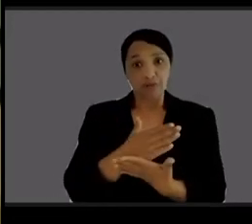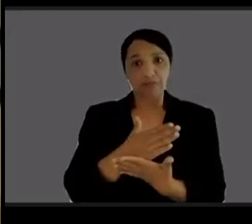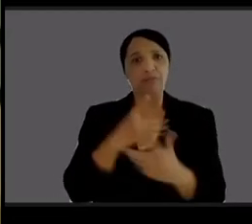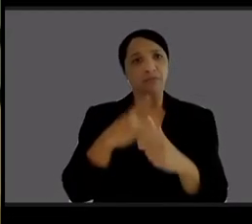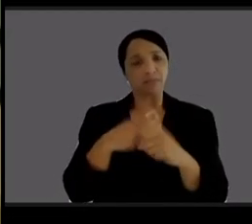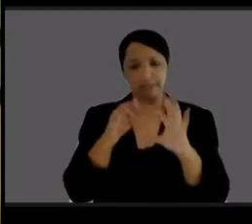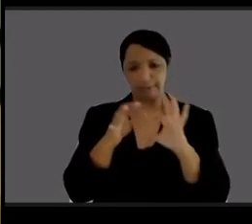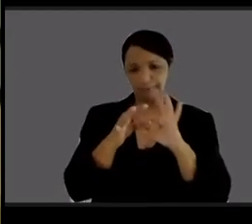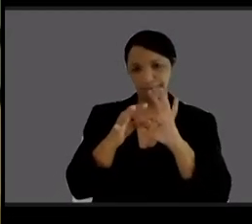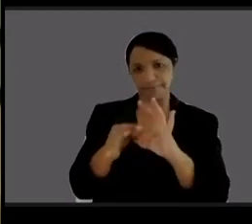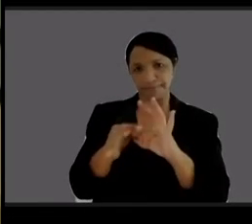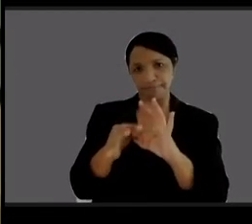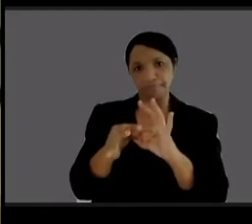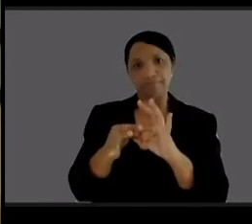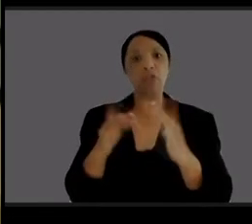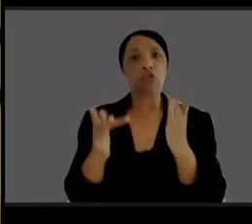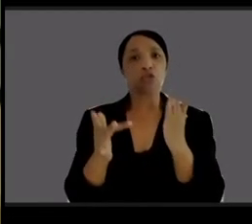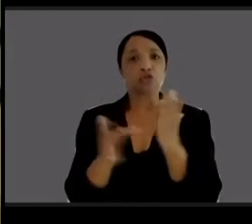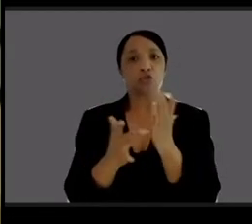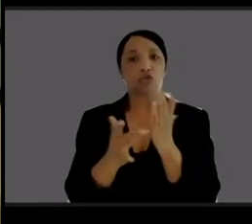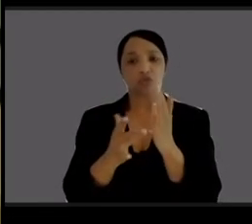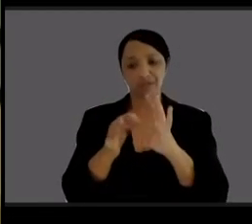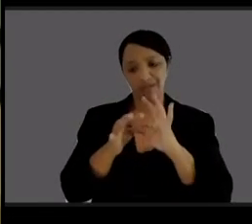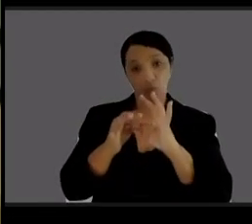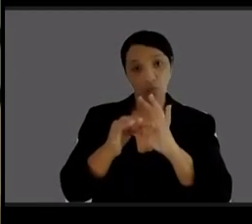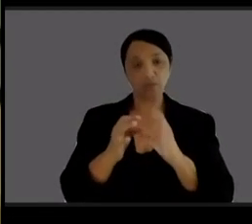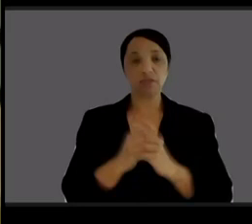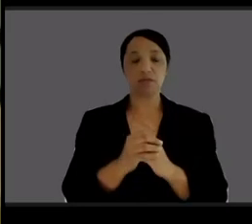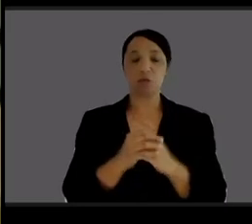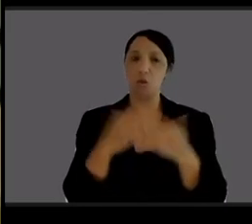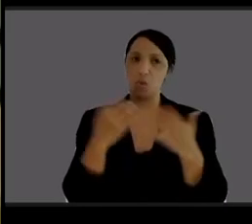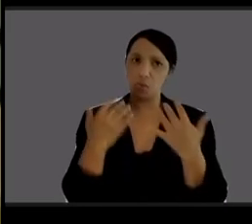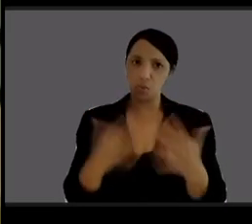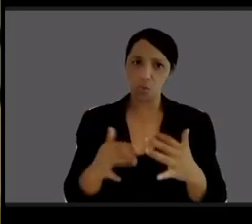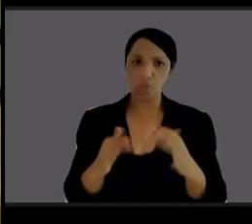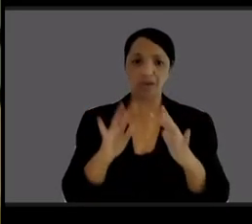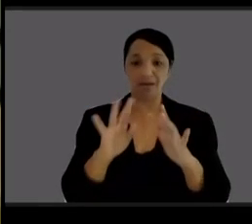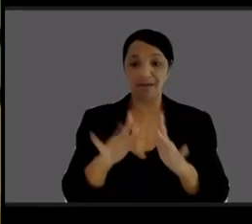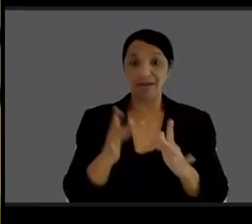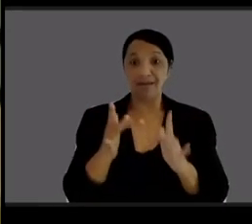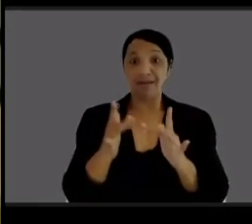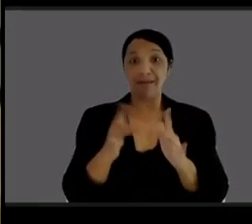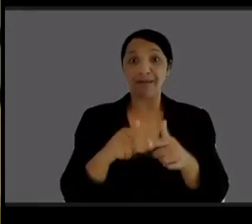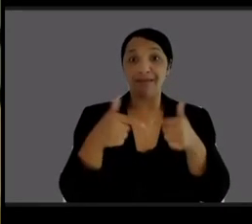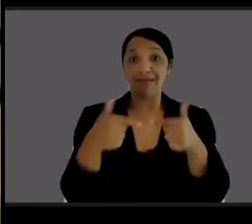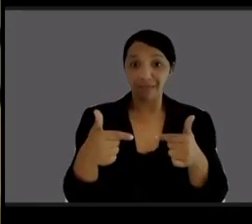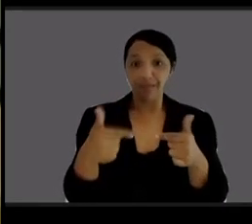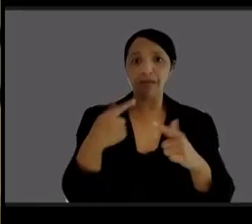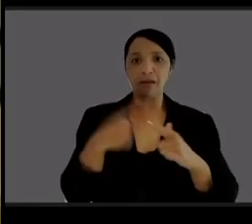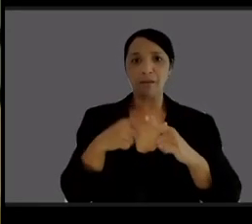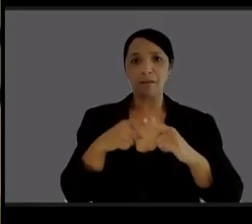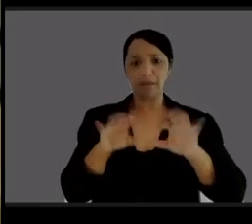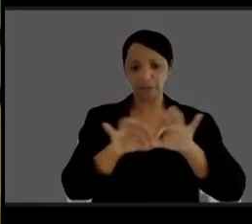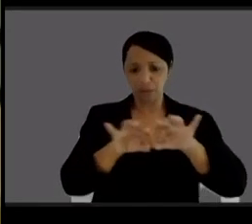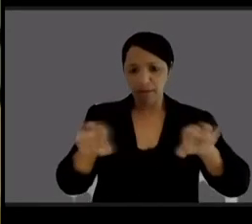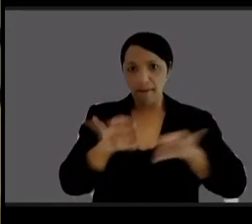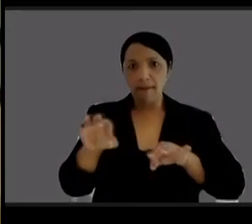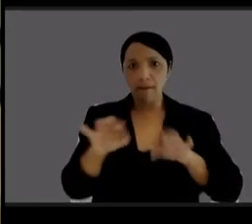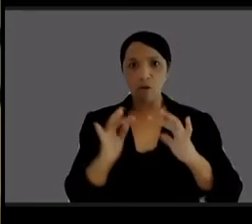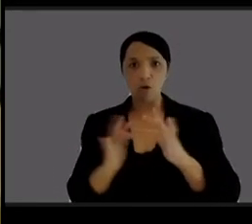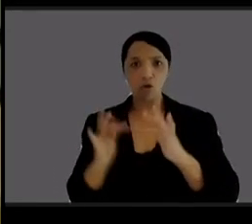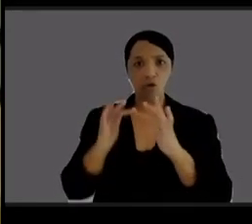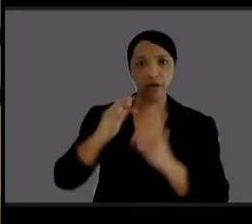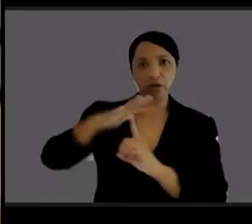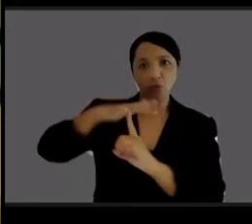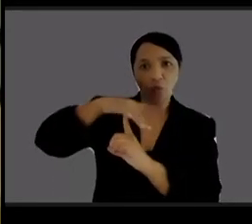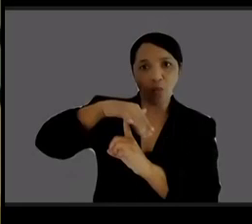devons rapprocher la coopération numérique axée sur les droits de la personne et l'être humain. Il est impératif que l'Internet,